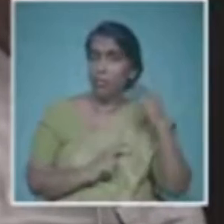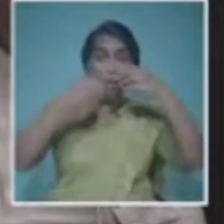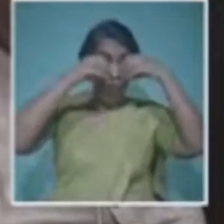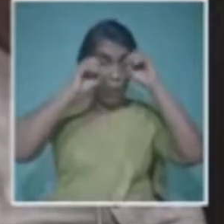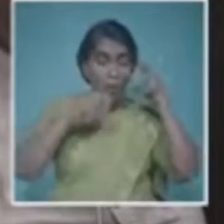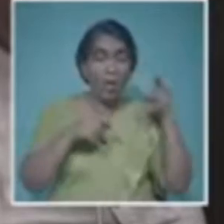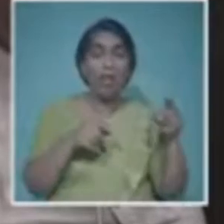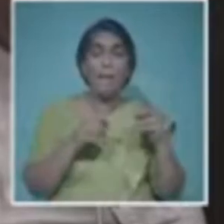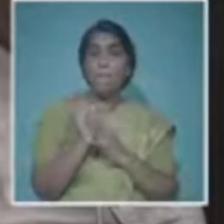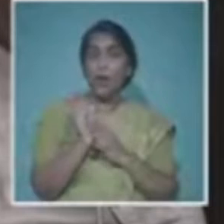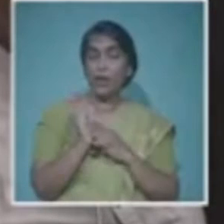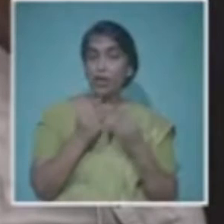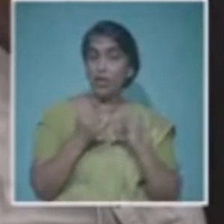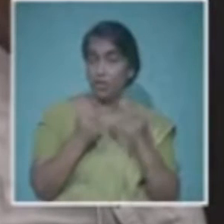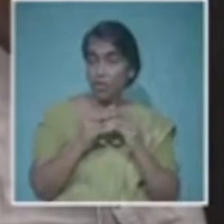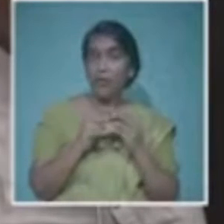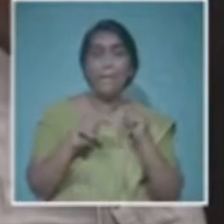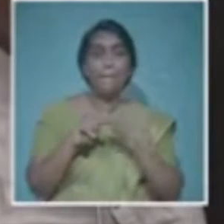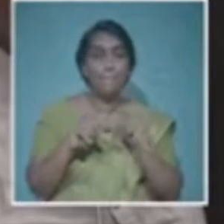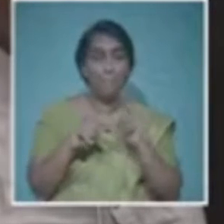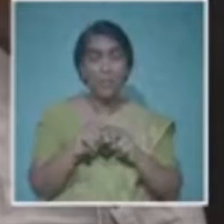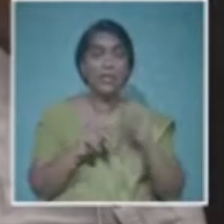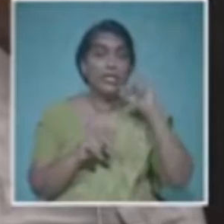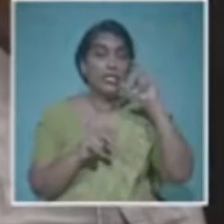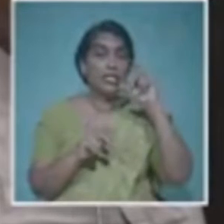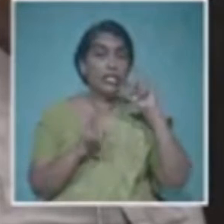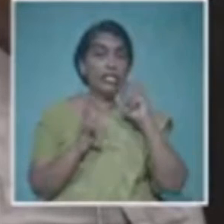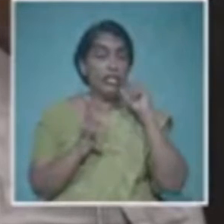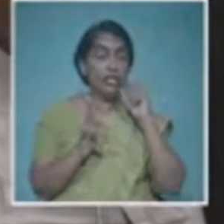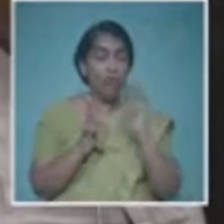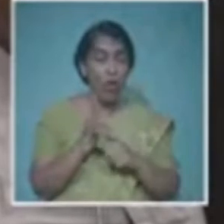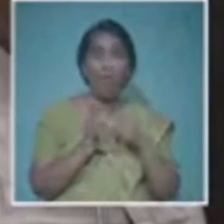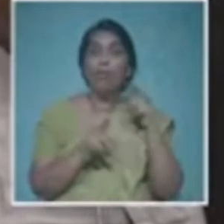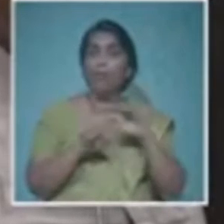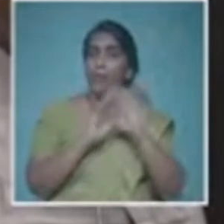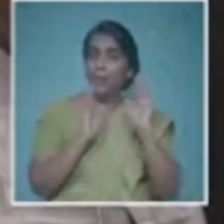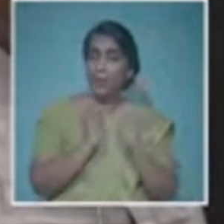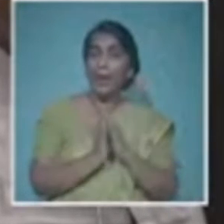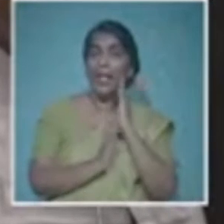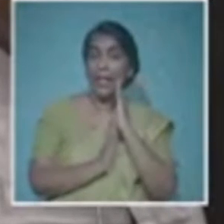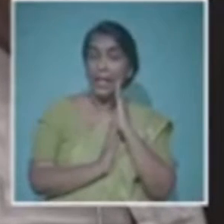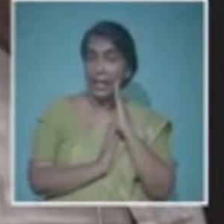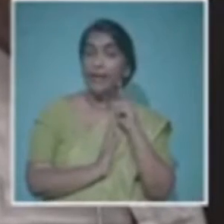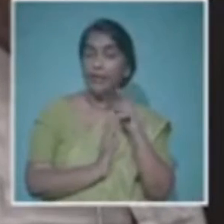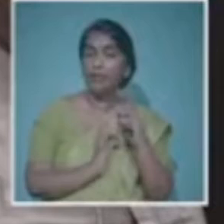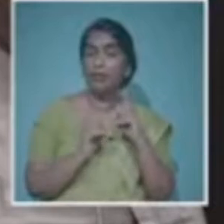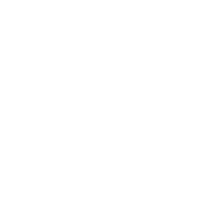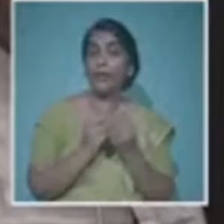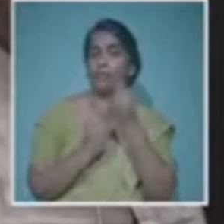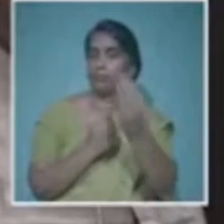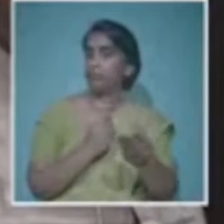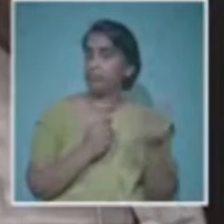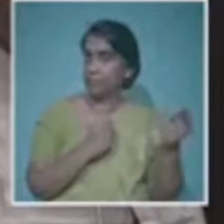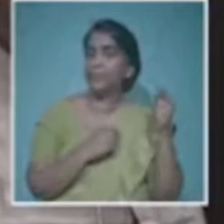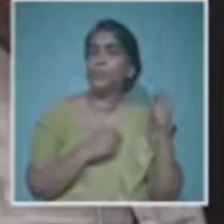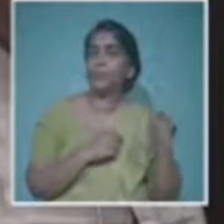Google එක, Microsoft එක, Pepsi එකේ CEO වෙලා තියෙන්නේ. අනිත් සියලු දේවල් වෙද්දී ඉංග්‍රීසියෙන් ඒගොල්ල අධ්‍යාපනය ලබා දුන්නා.